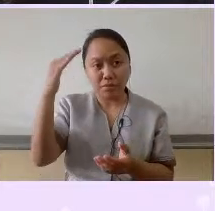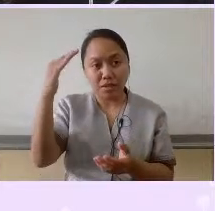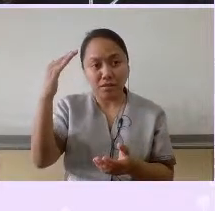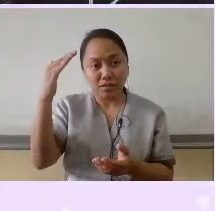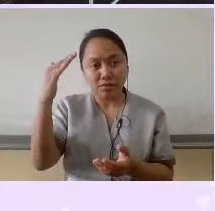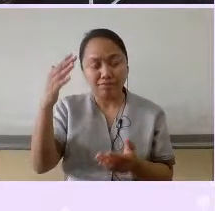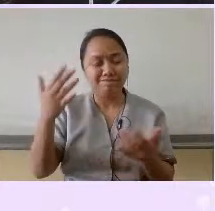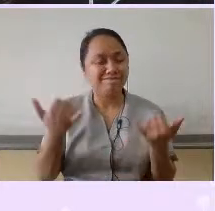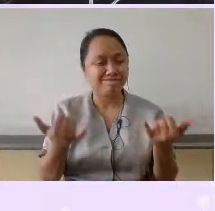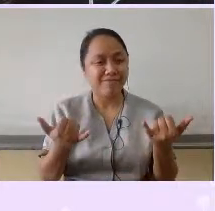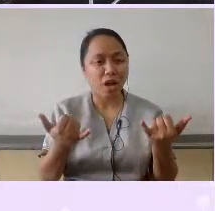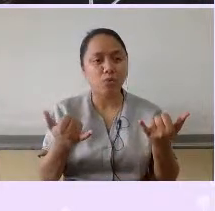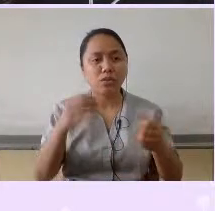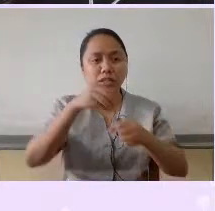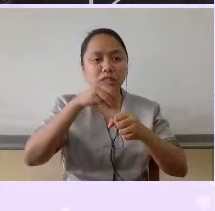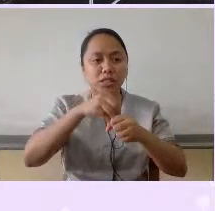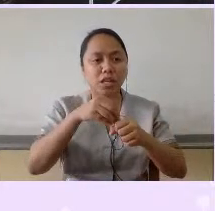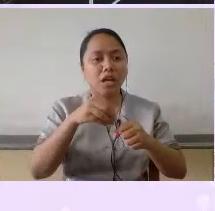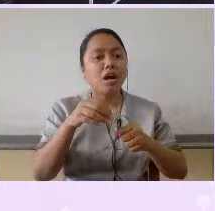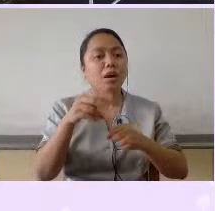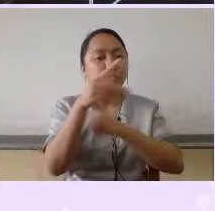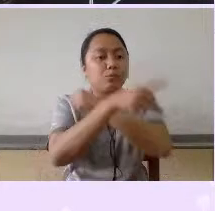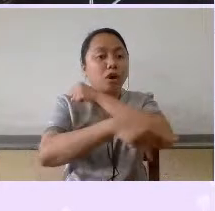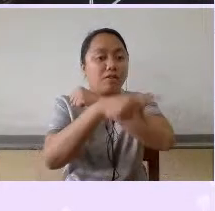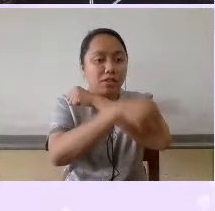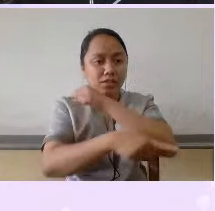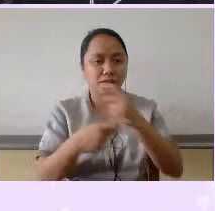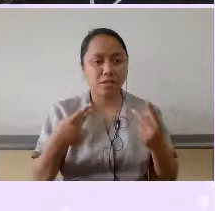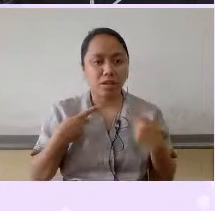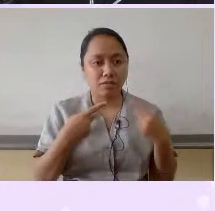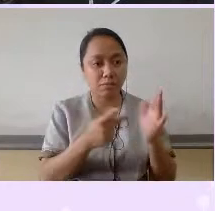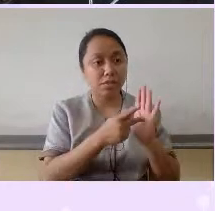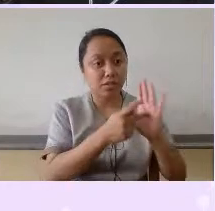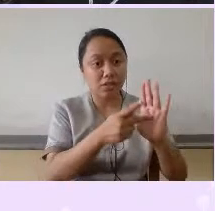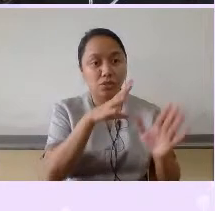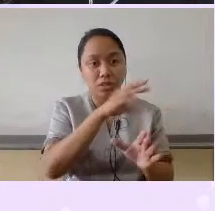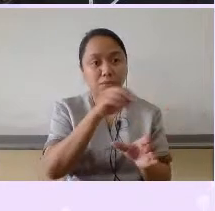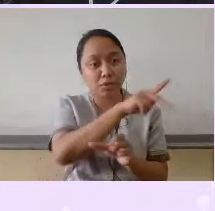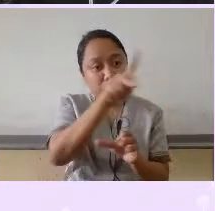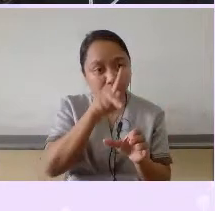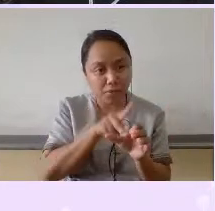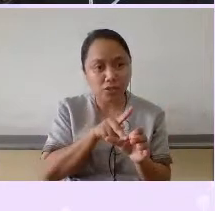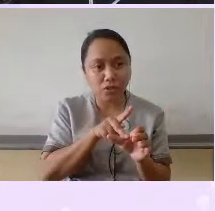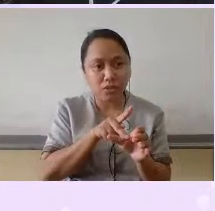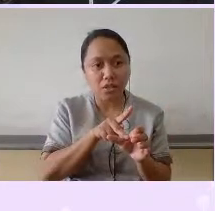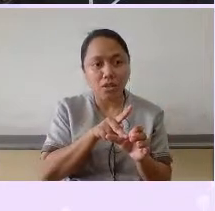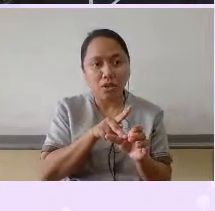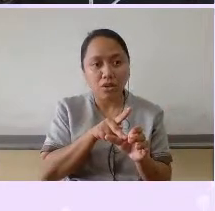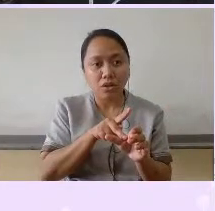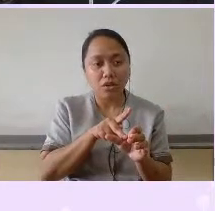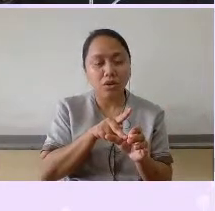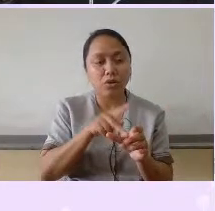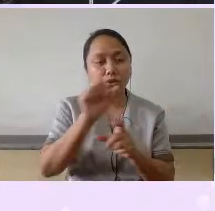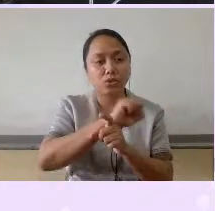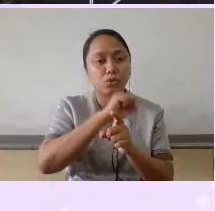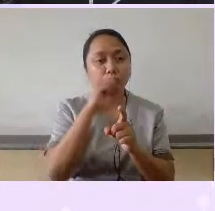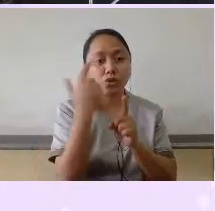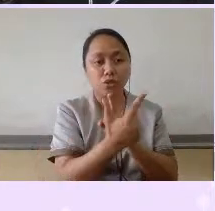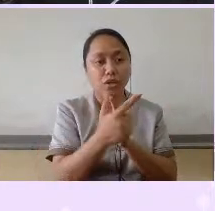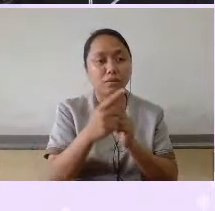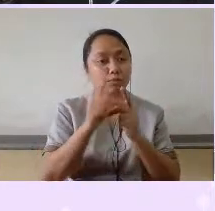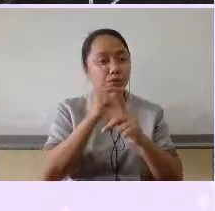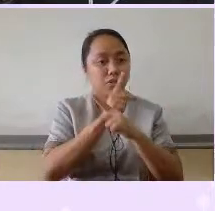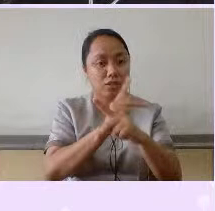kanayunan. Also, we have the right to representation and participation, social protection and recognition